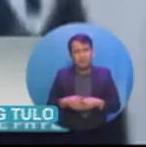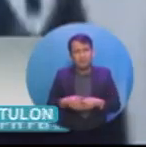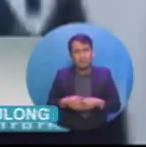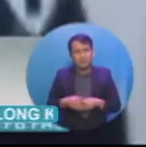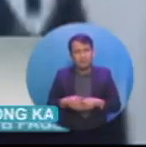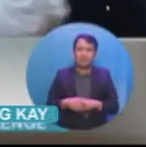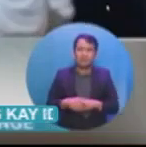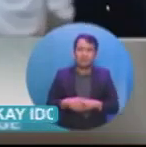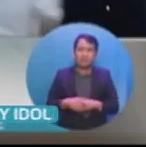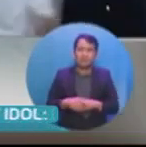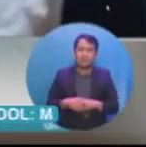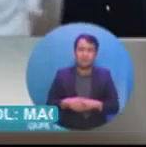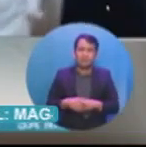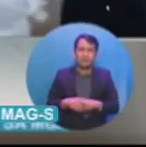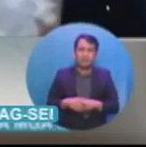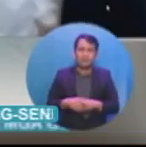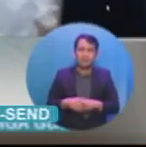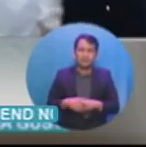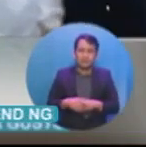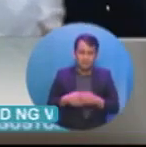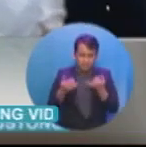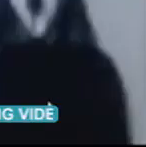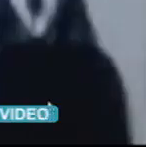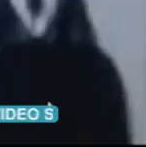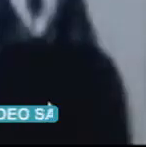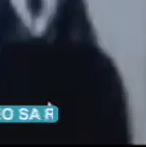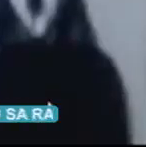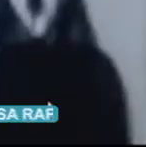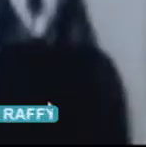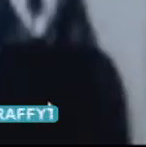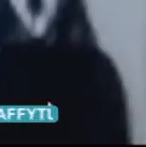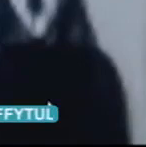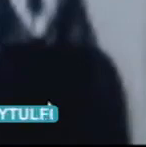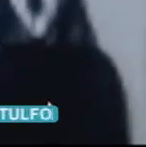Nanay Elena, pwede ba mag-sample ngayon sa live?